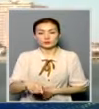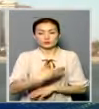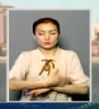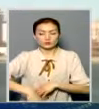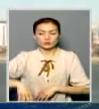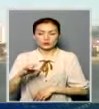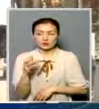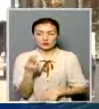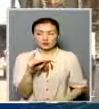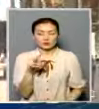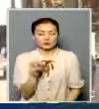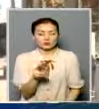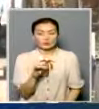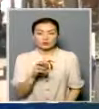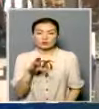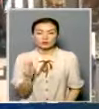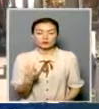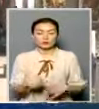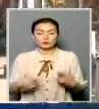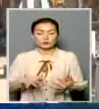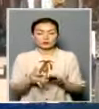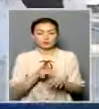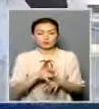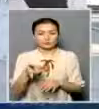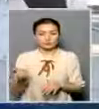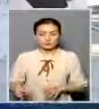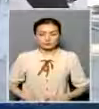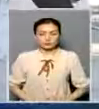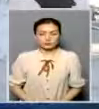улиц в микрорайонах Бирлик, Балауса и других пригородных